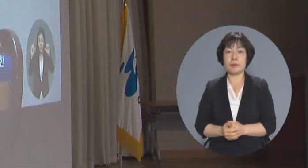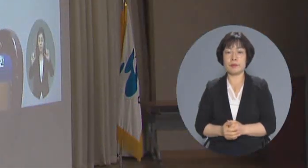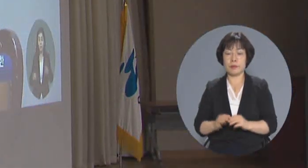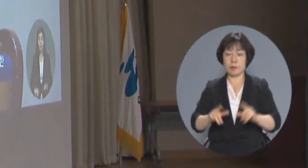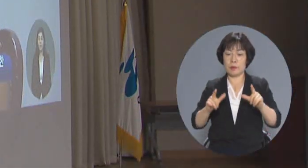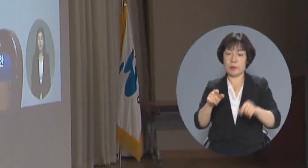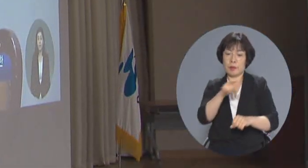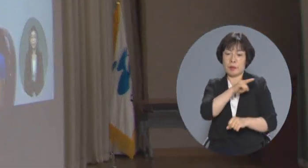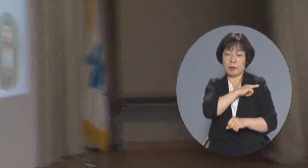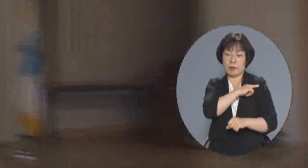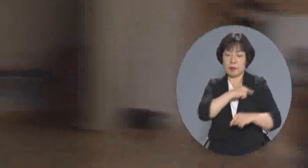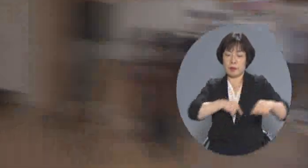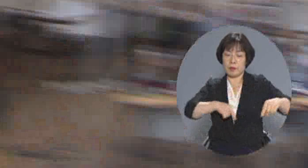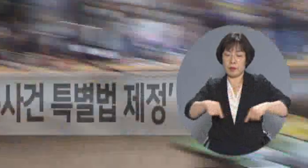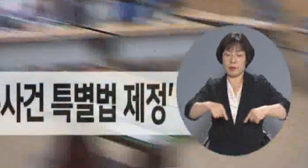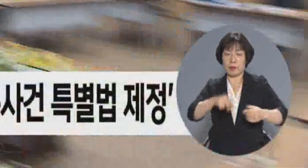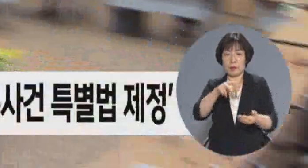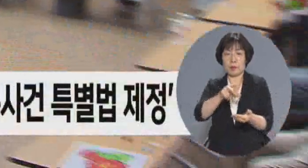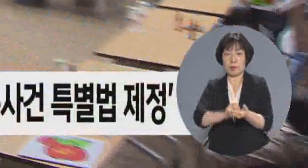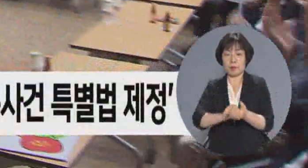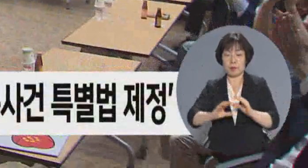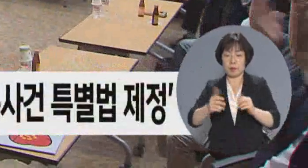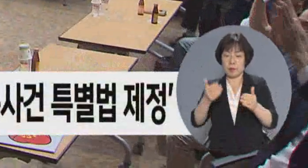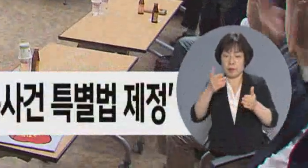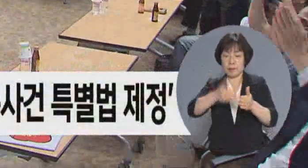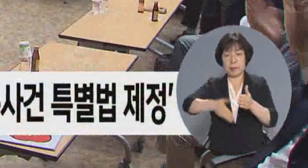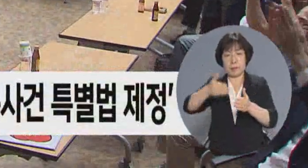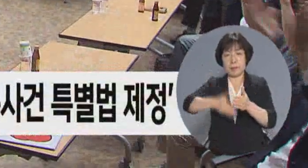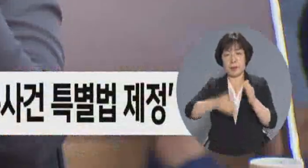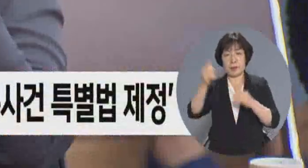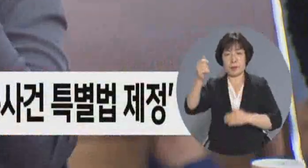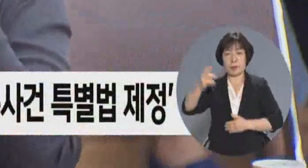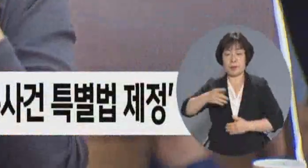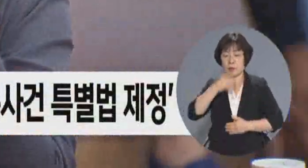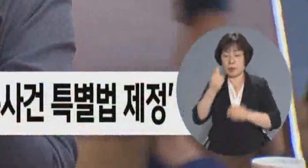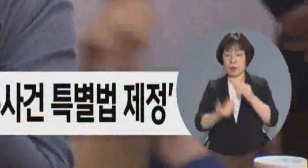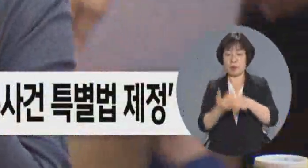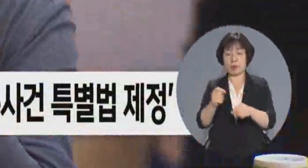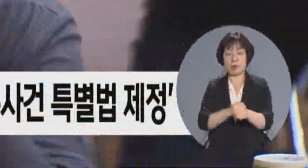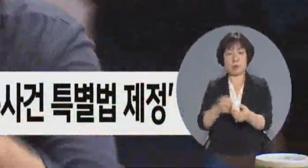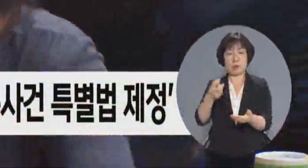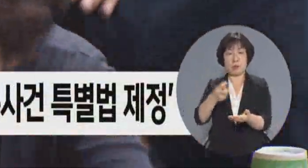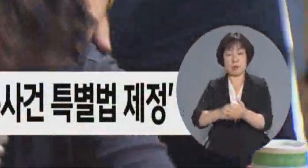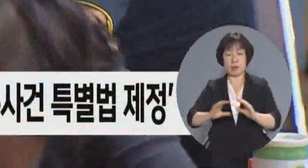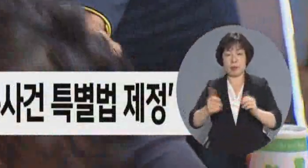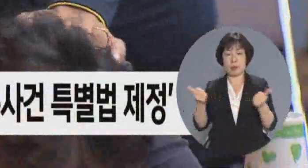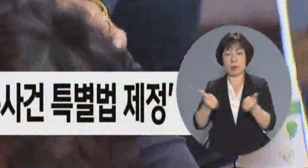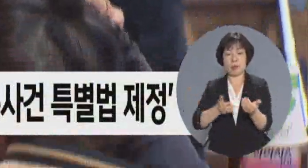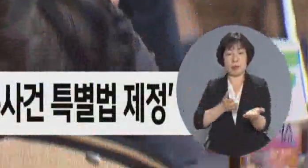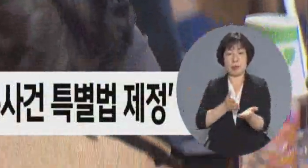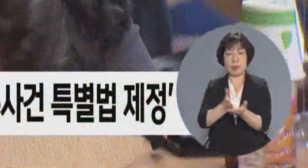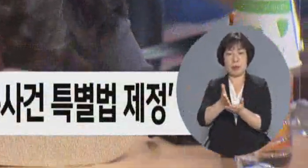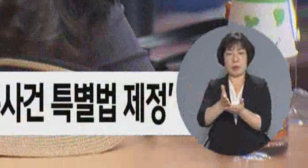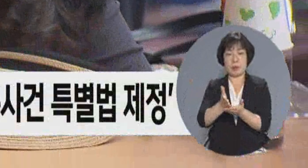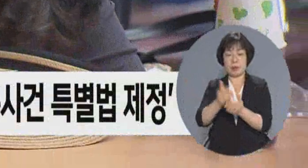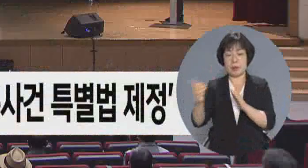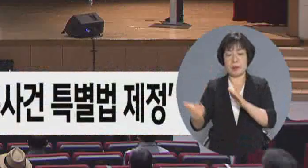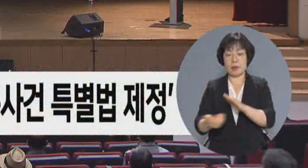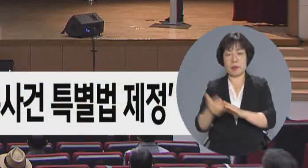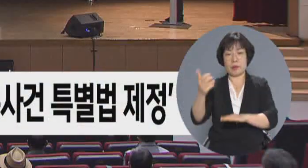올해 가장 큰 정치 이슈는 국회 문턱에서 수없이 좌절했던 여순사건 특별법이 국회를 통과한